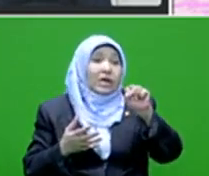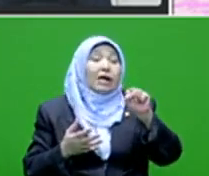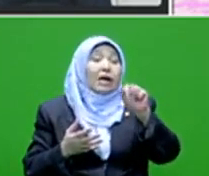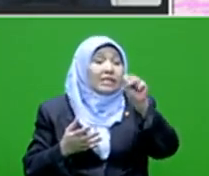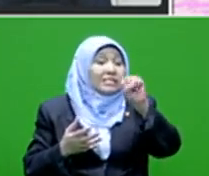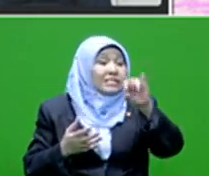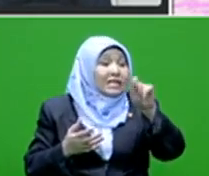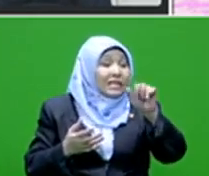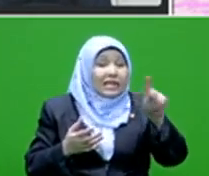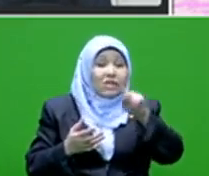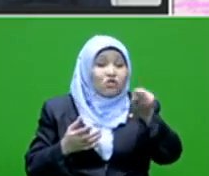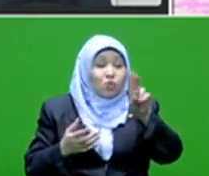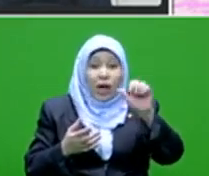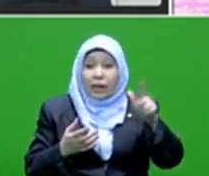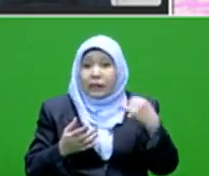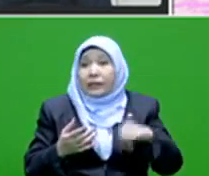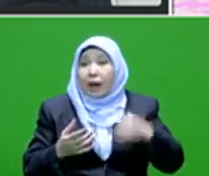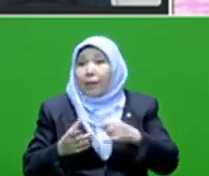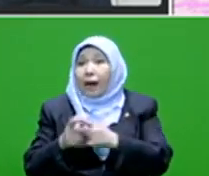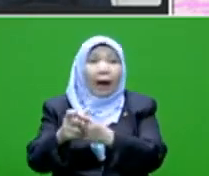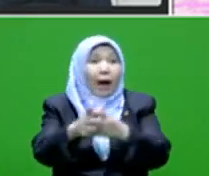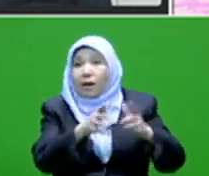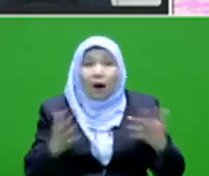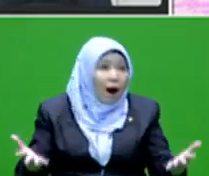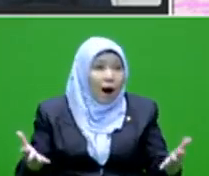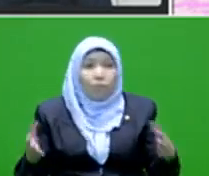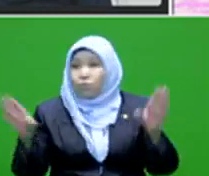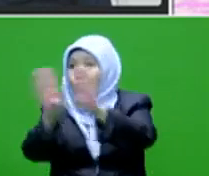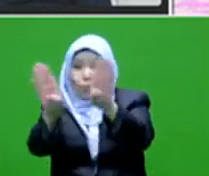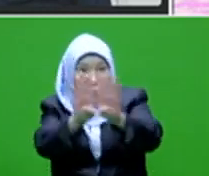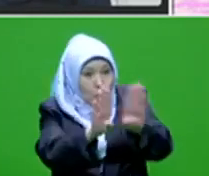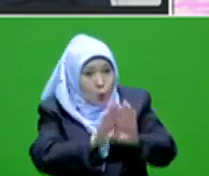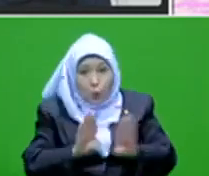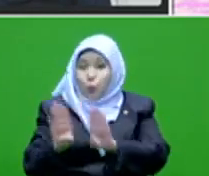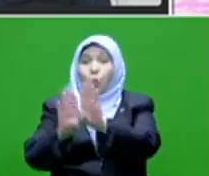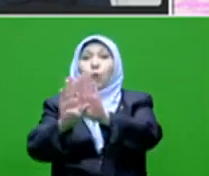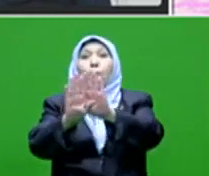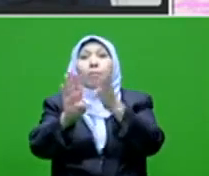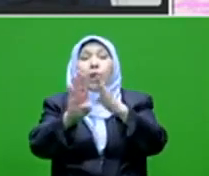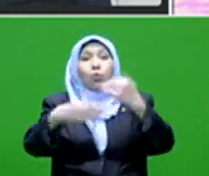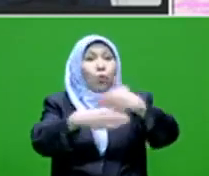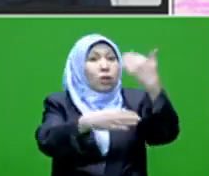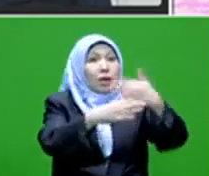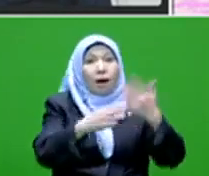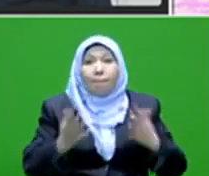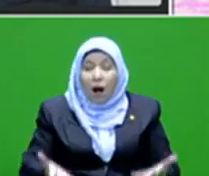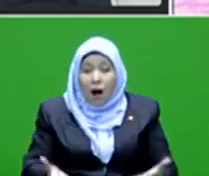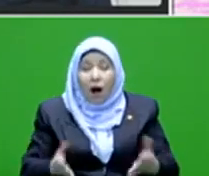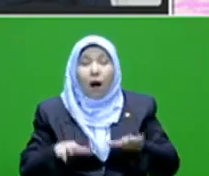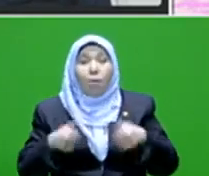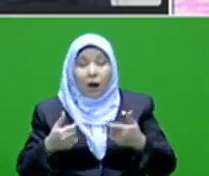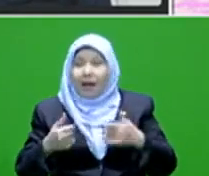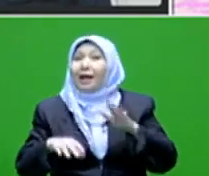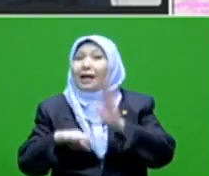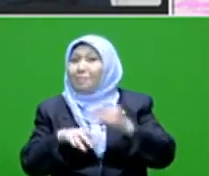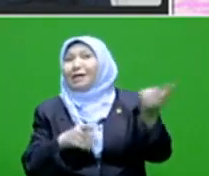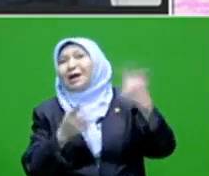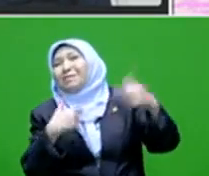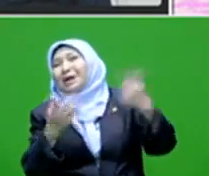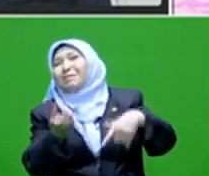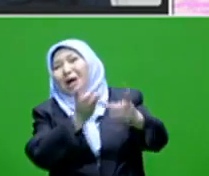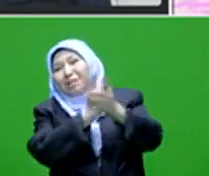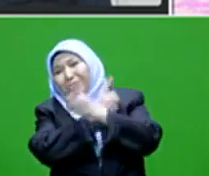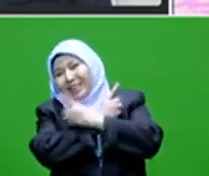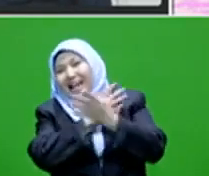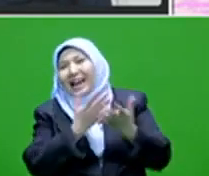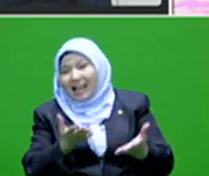Nabi Yusuf tak boleh lari pergi mana, dia tutup semua tingkap apa semua kan? Dia kata, hai talak, mai kat aku, come here darling, dia kata lagu